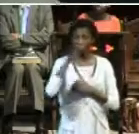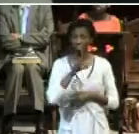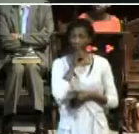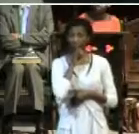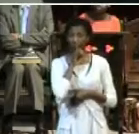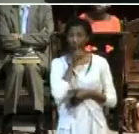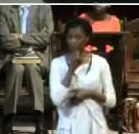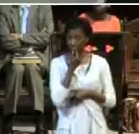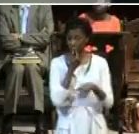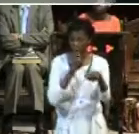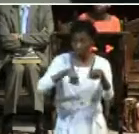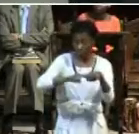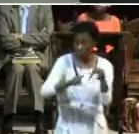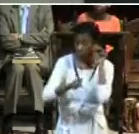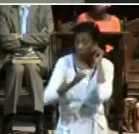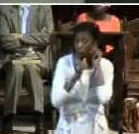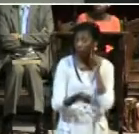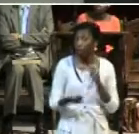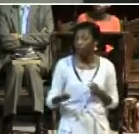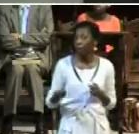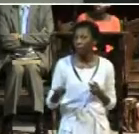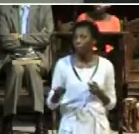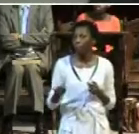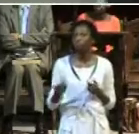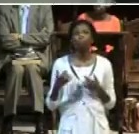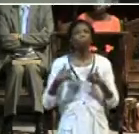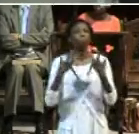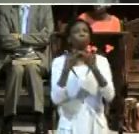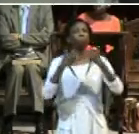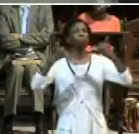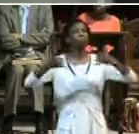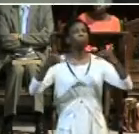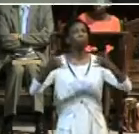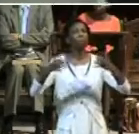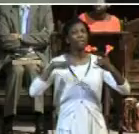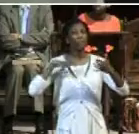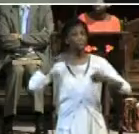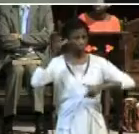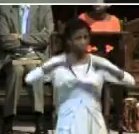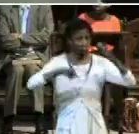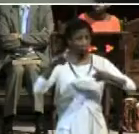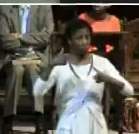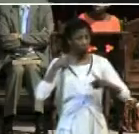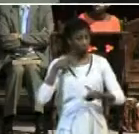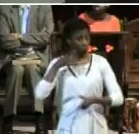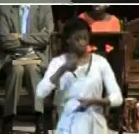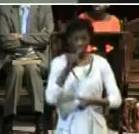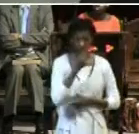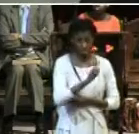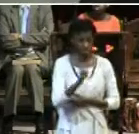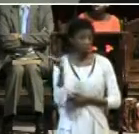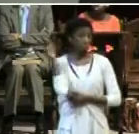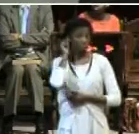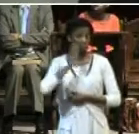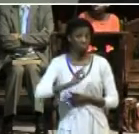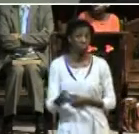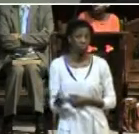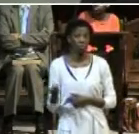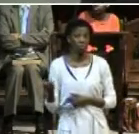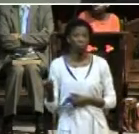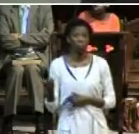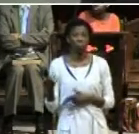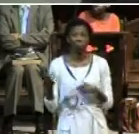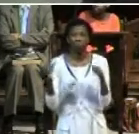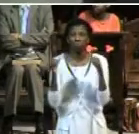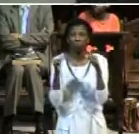Il y a dans cette assemblée, ou chez les internautes, des gens qui ne parlent pas, qui n'entendent pas. La